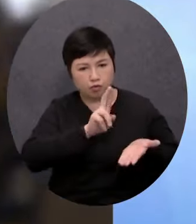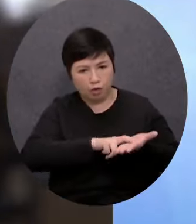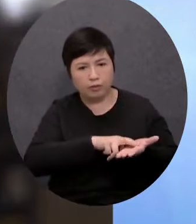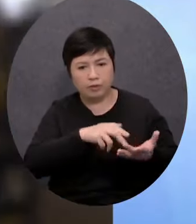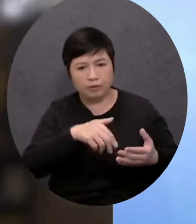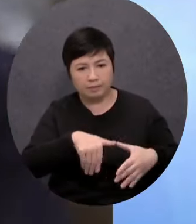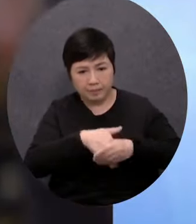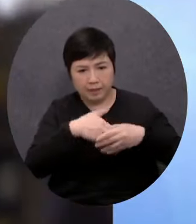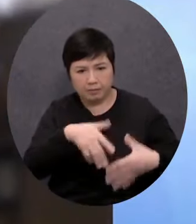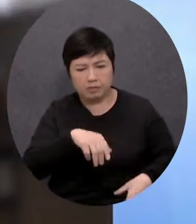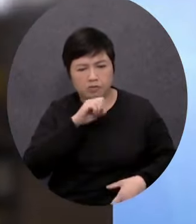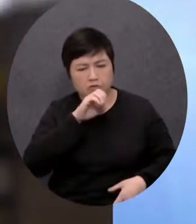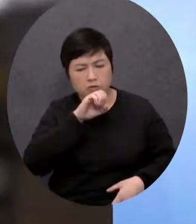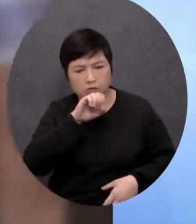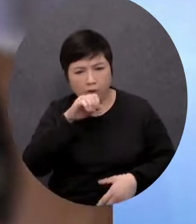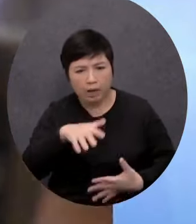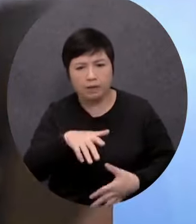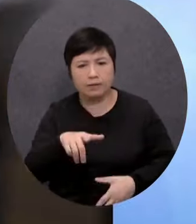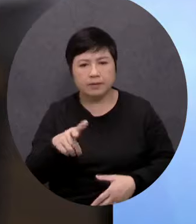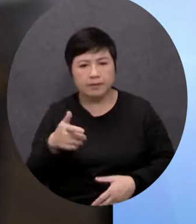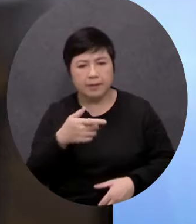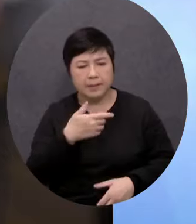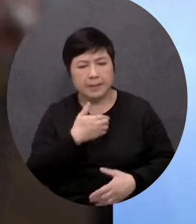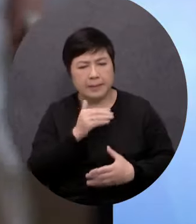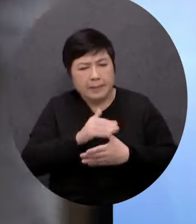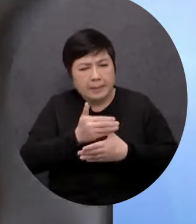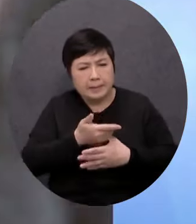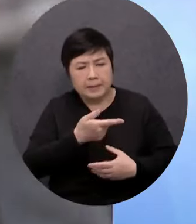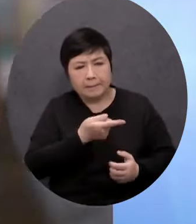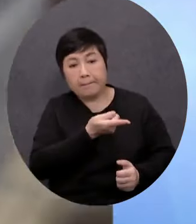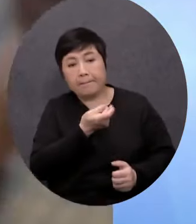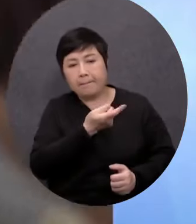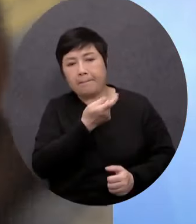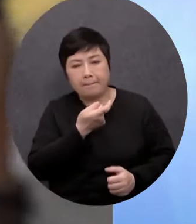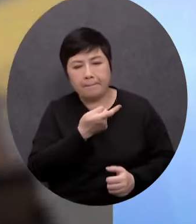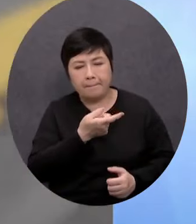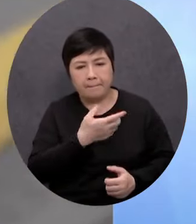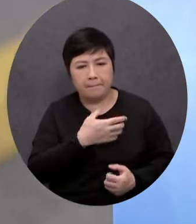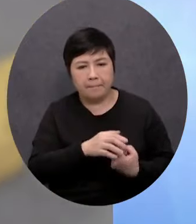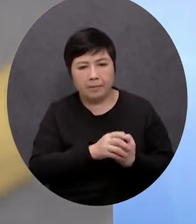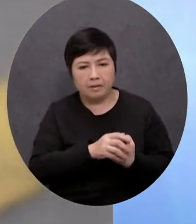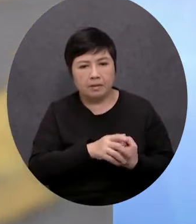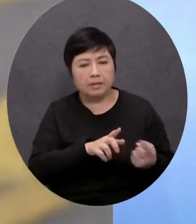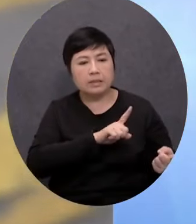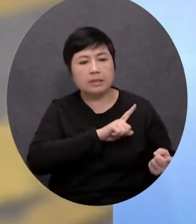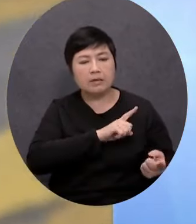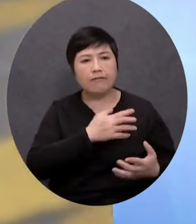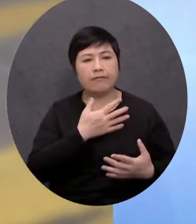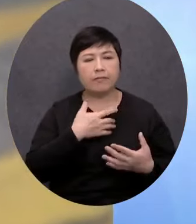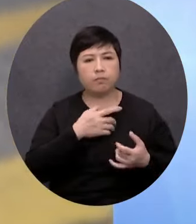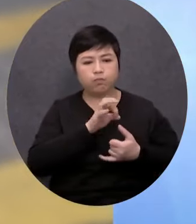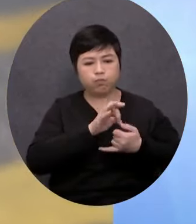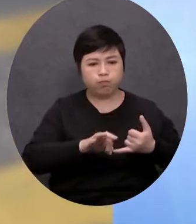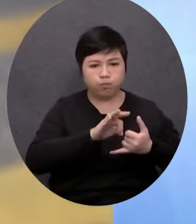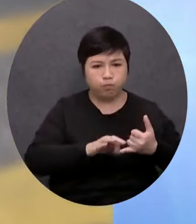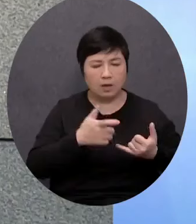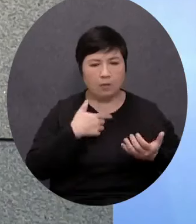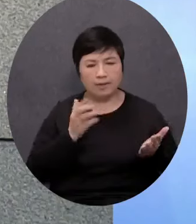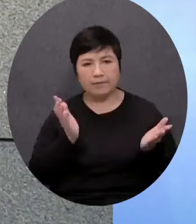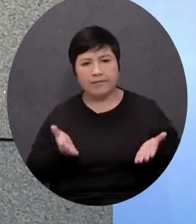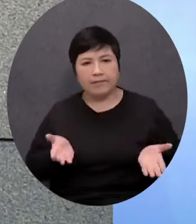咧，講講下咧，就會用一啲原因去引誘翻對方咧，就係去發放佢哋自己嘅裸照或者係性感照片